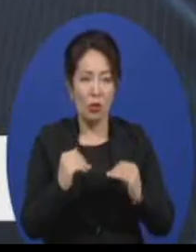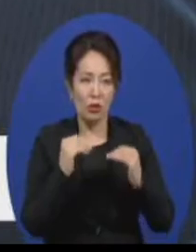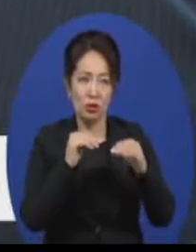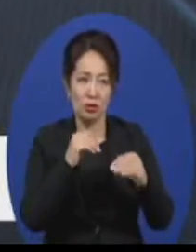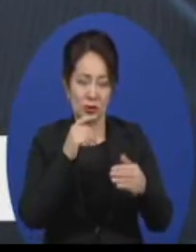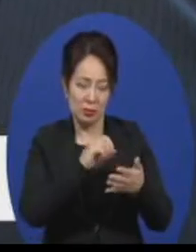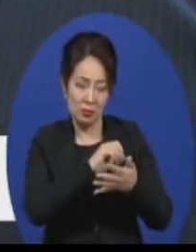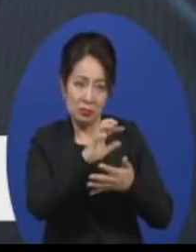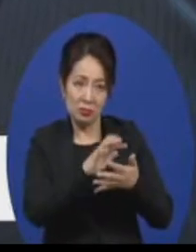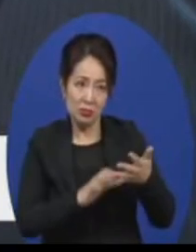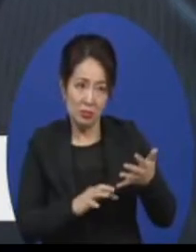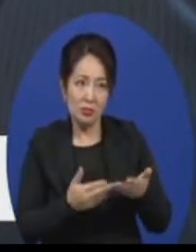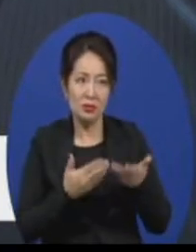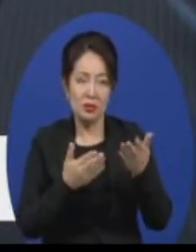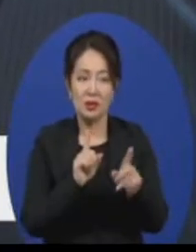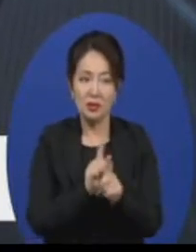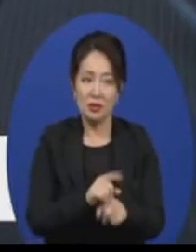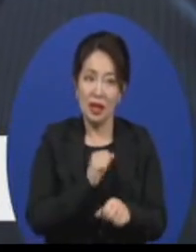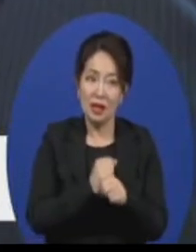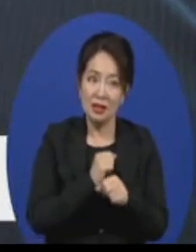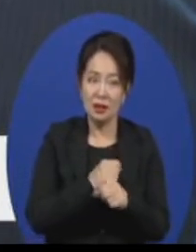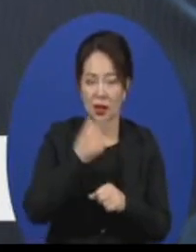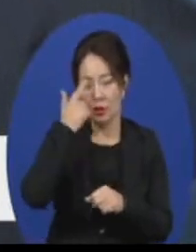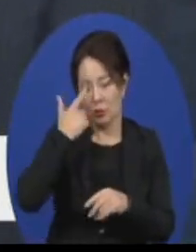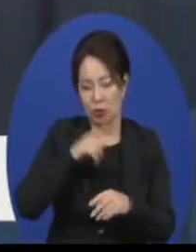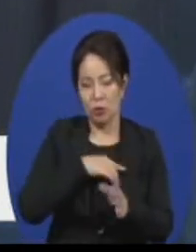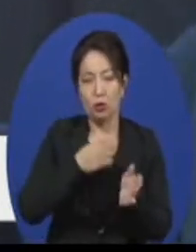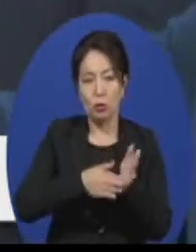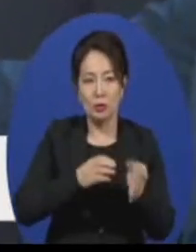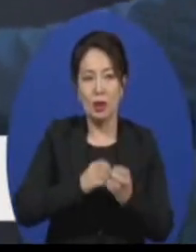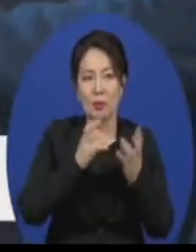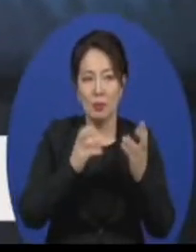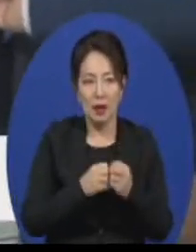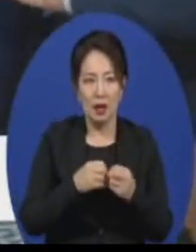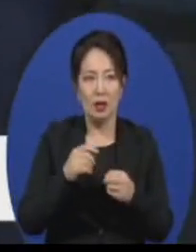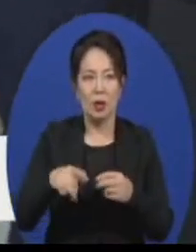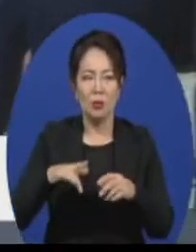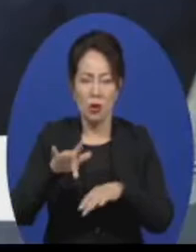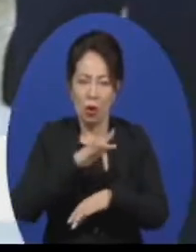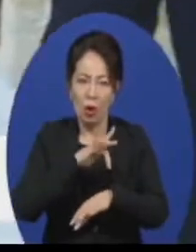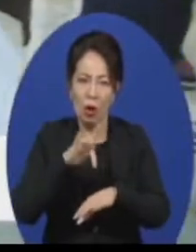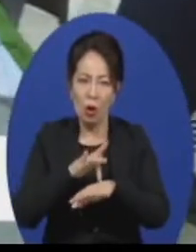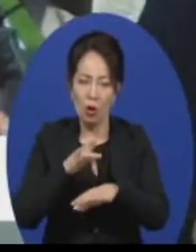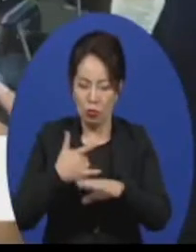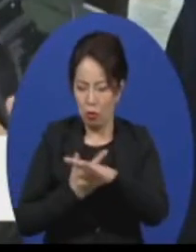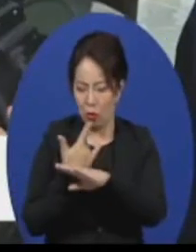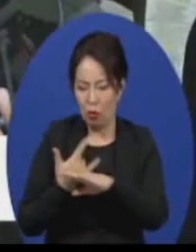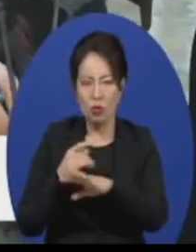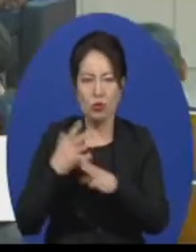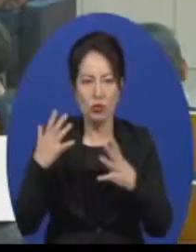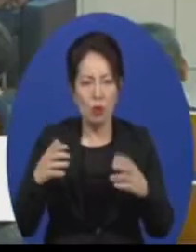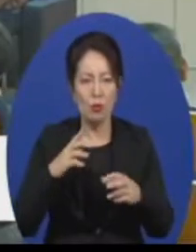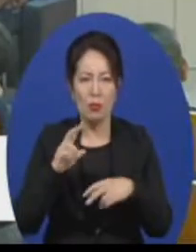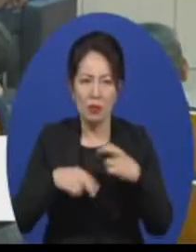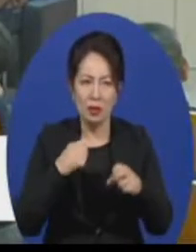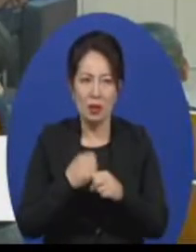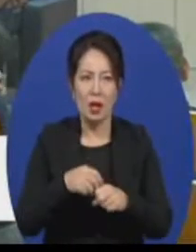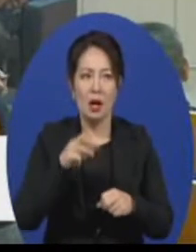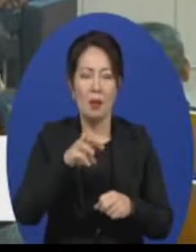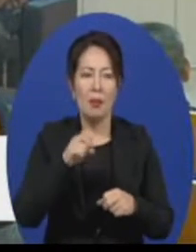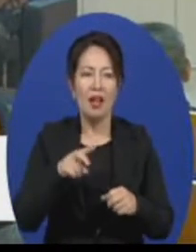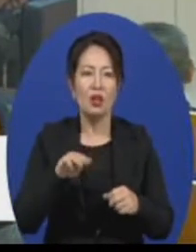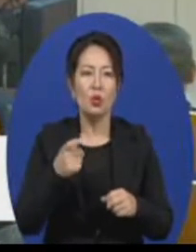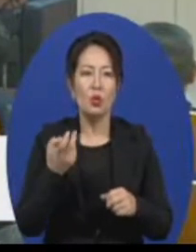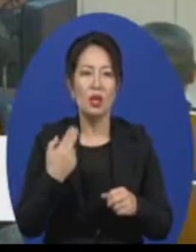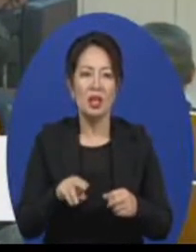боловсруулж хэрэгжүүлэхээр ажиллаж байна. Монголчууд өөрсдөө төмөр замаа барьж өмнө нь говьд том мега төслүүд хөдлөхөд бэлэн болжээ. Мөн малын түүхий эдийг